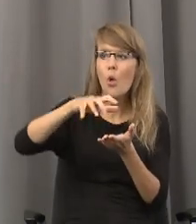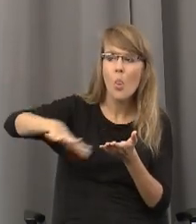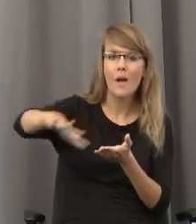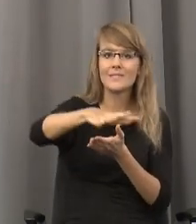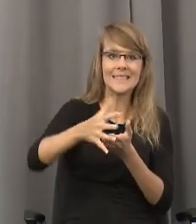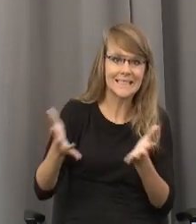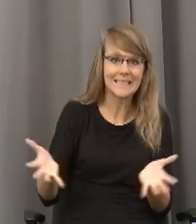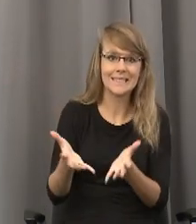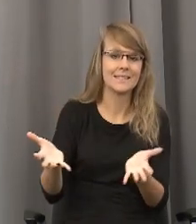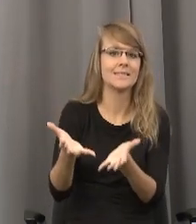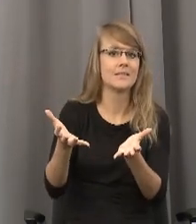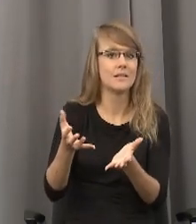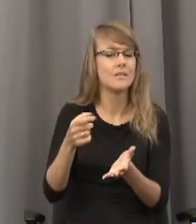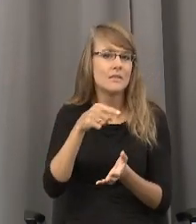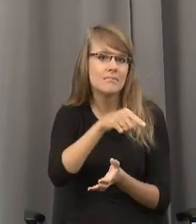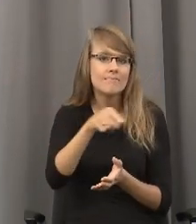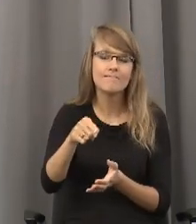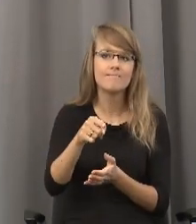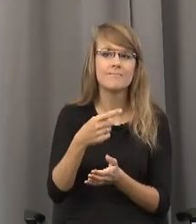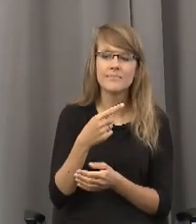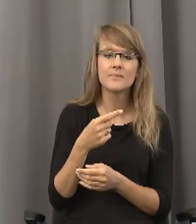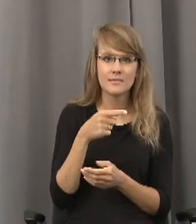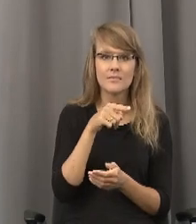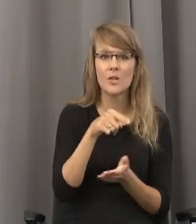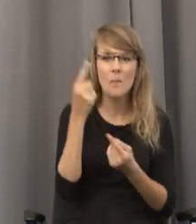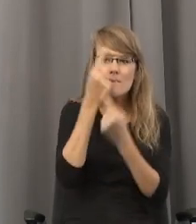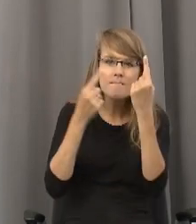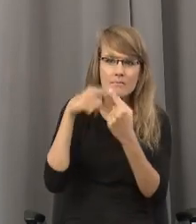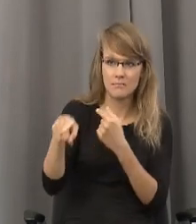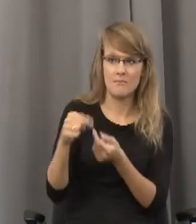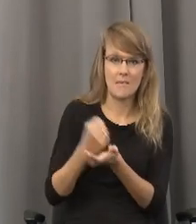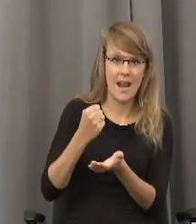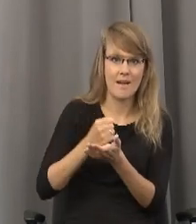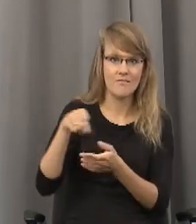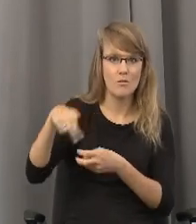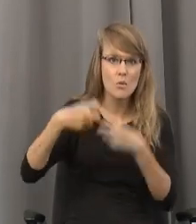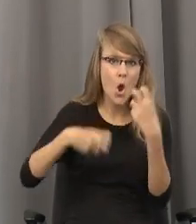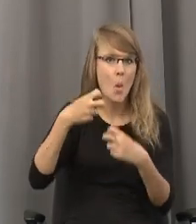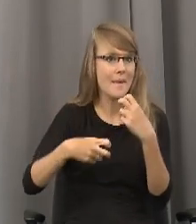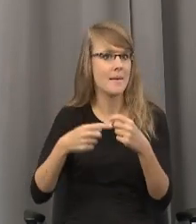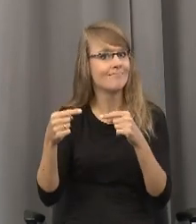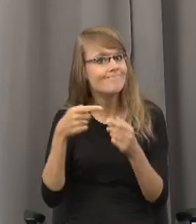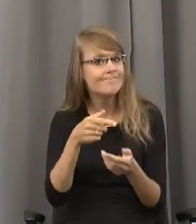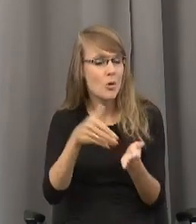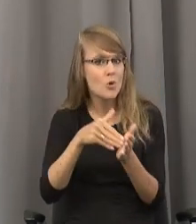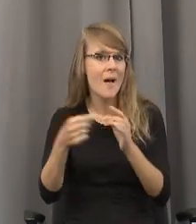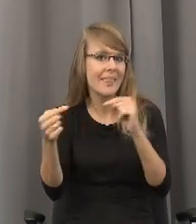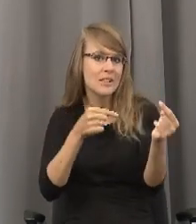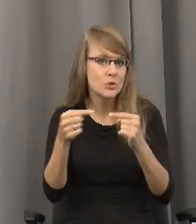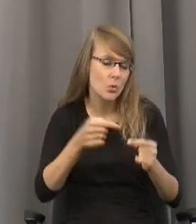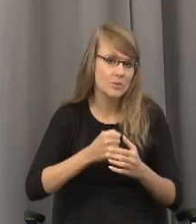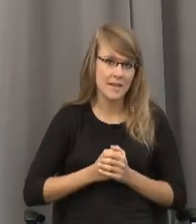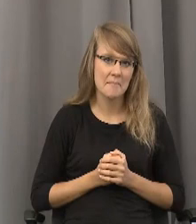jeżeli chodzi o identyfikowanie problemu i dyskusję na jego temat. Natomiast też chciałbym podkreślić, że w